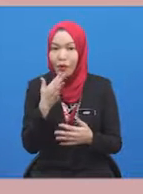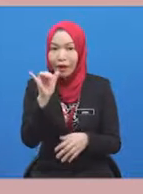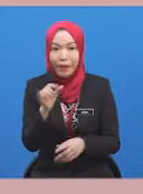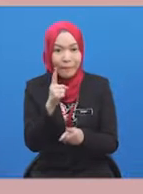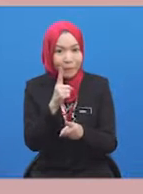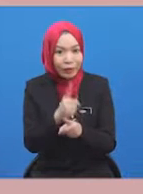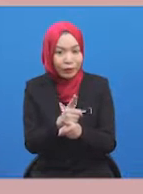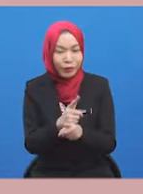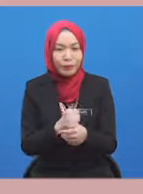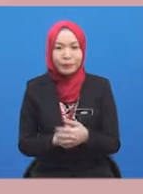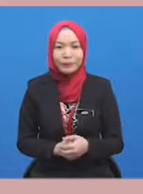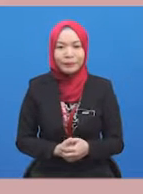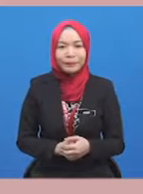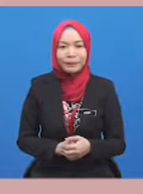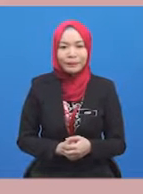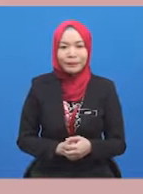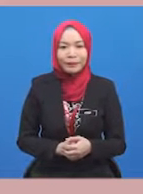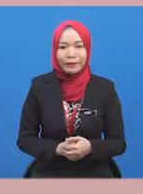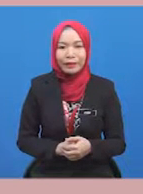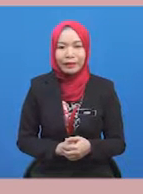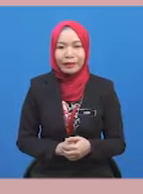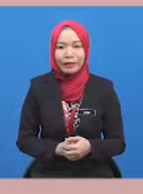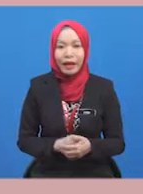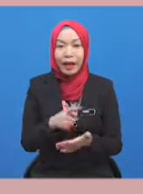Jadi, apakah kegunaan eyedropper tool?